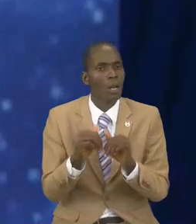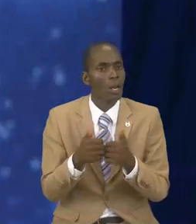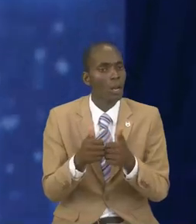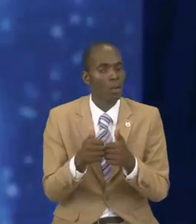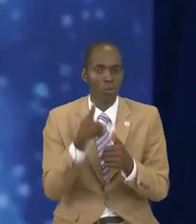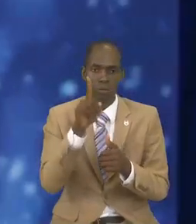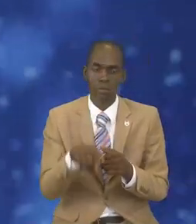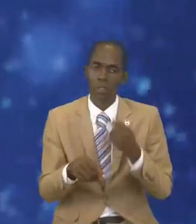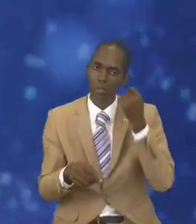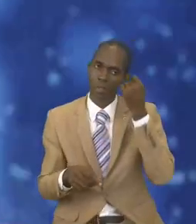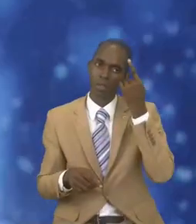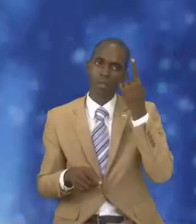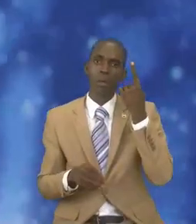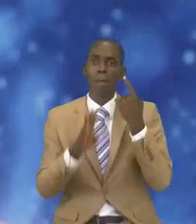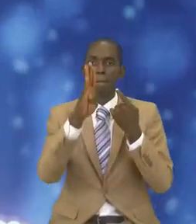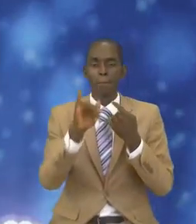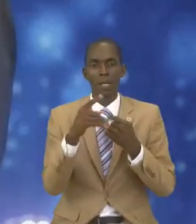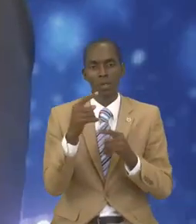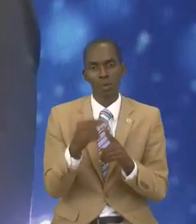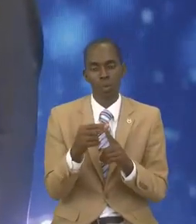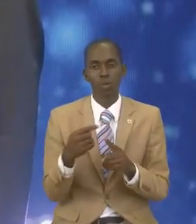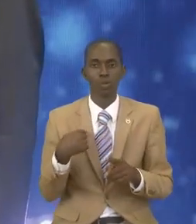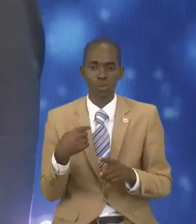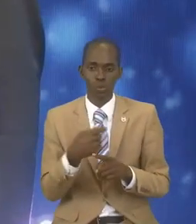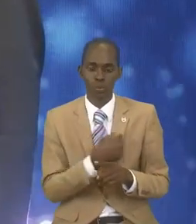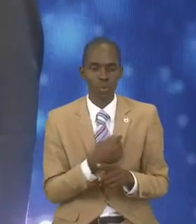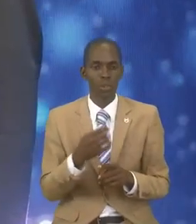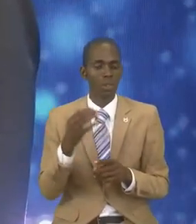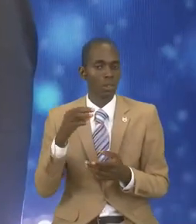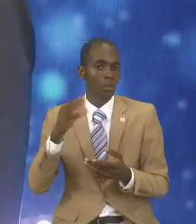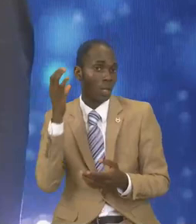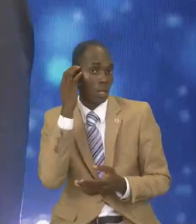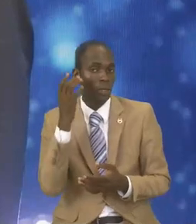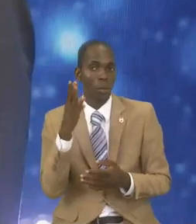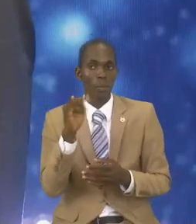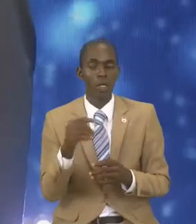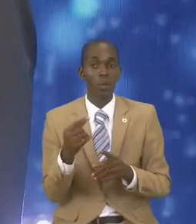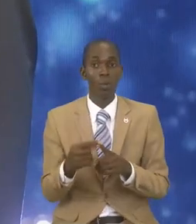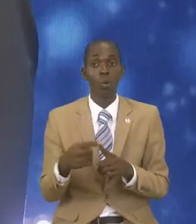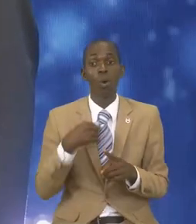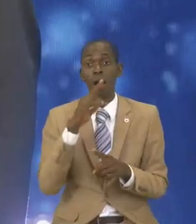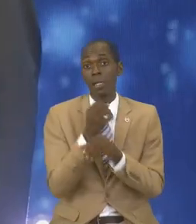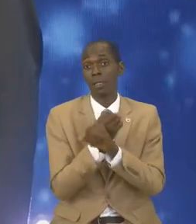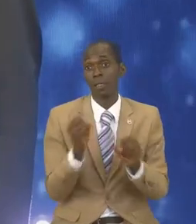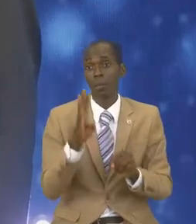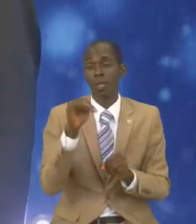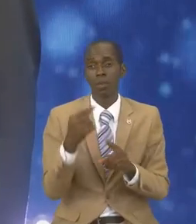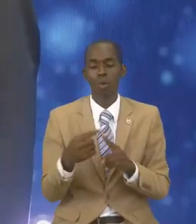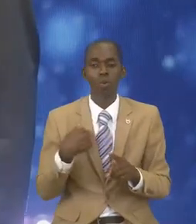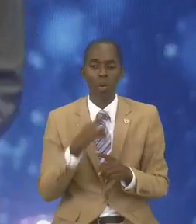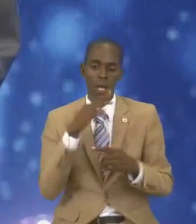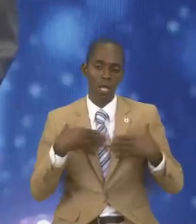Comment? Comprends. Par la parole, tu es sauvé. Par la parole, nous sommes guéris. Par la parole, nous sommes